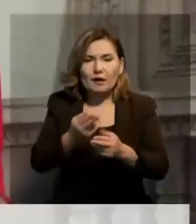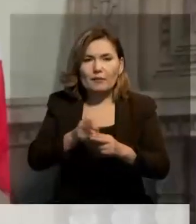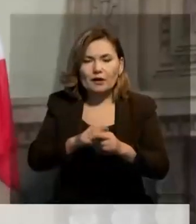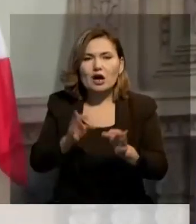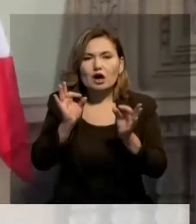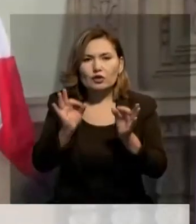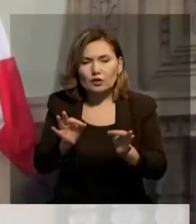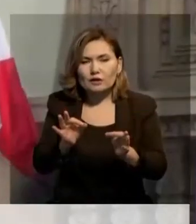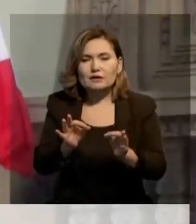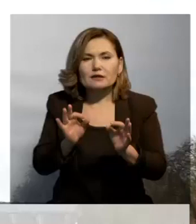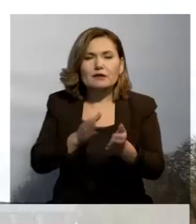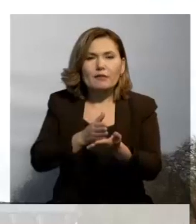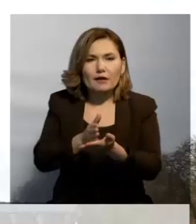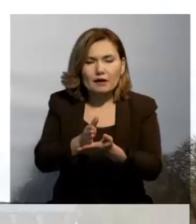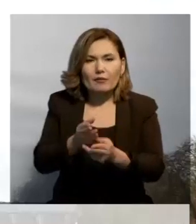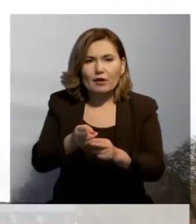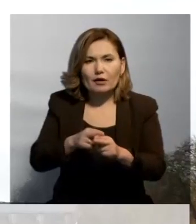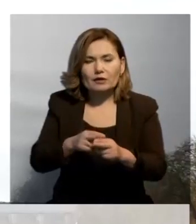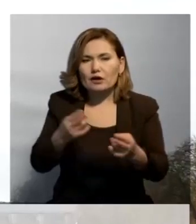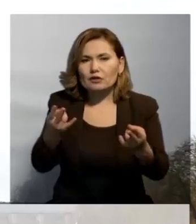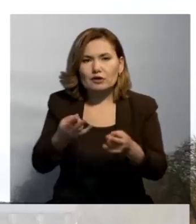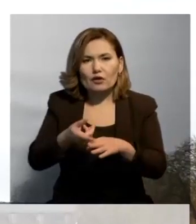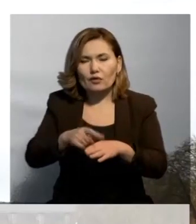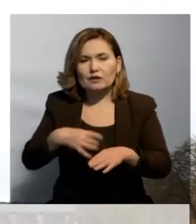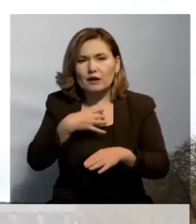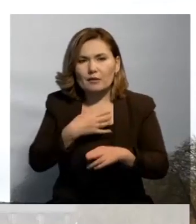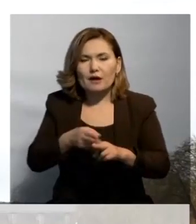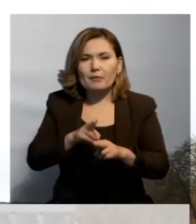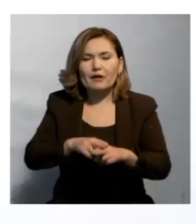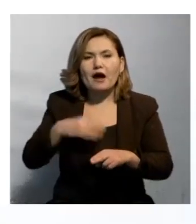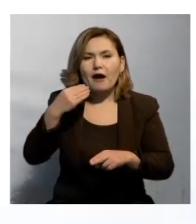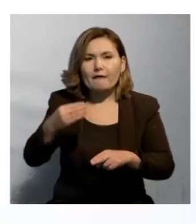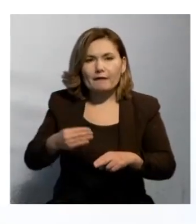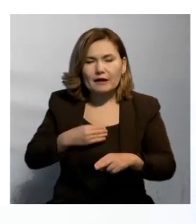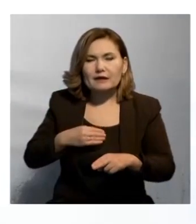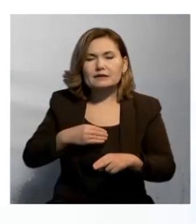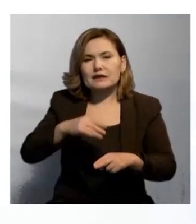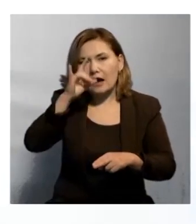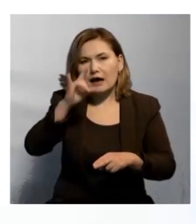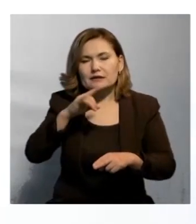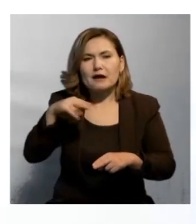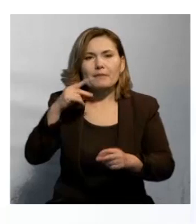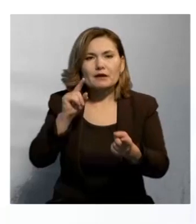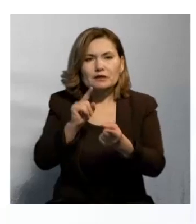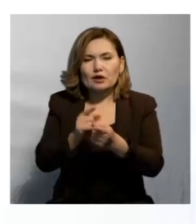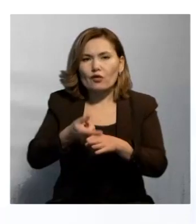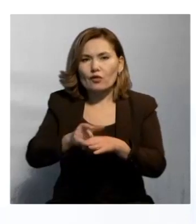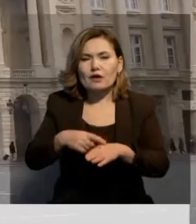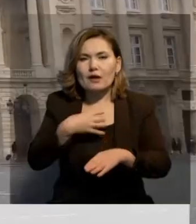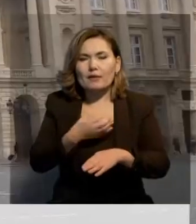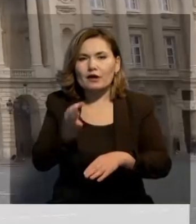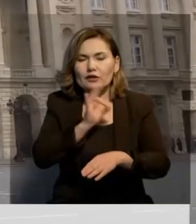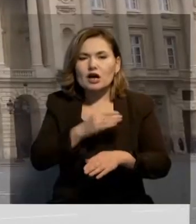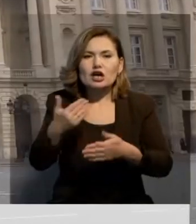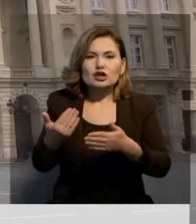дұрыс саясат жүргізіп, бағытыңды айқындап отыру маңызды. Бұл сапардың мәні де сол, елге олжа келетін жаңа жолдар